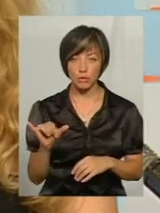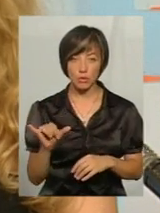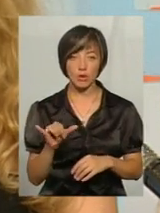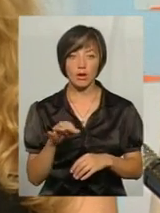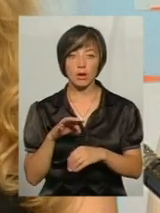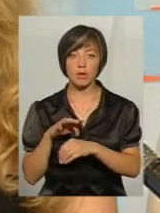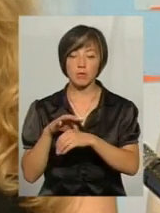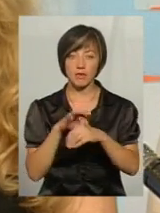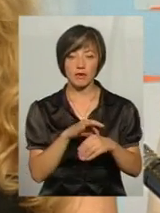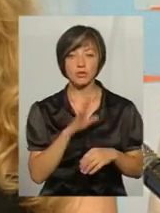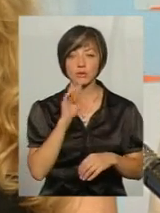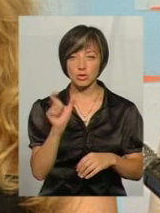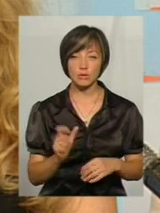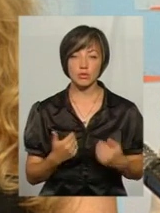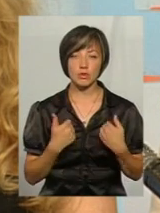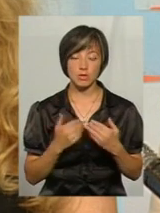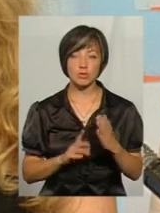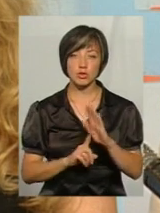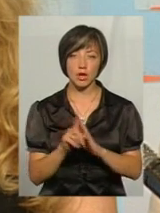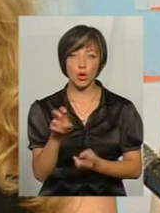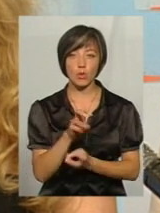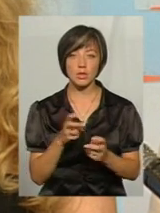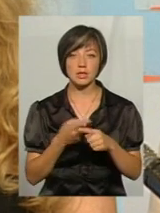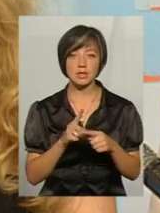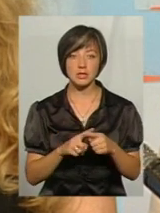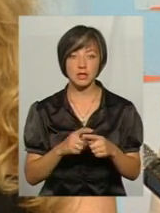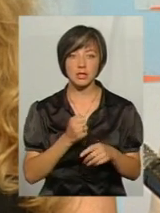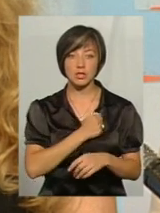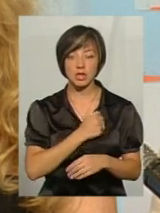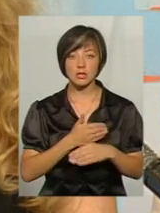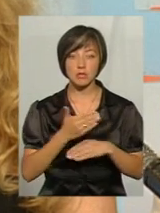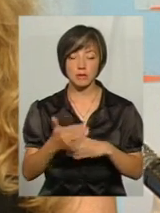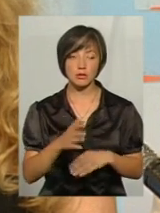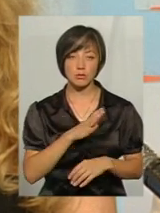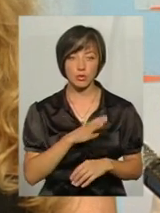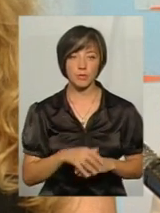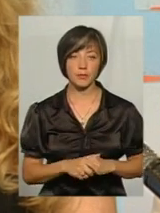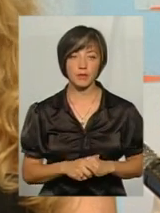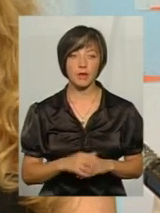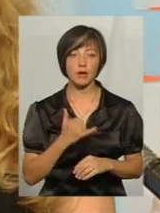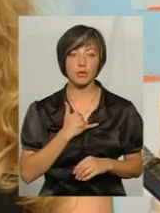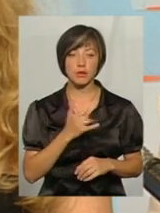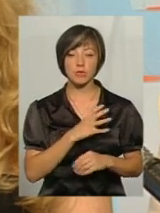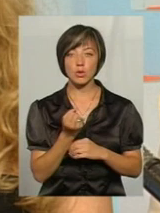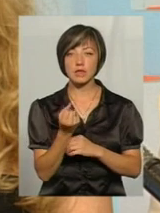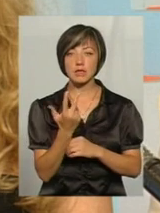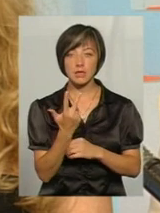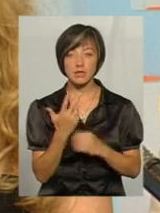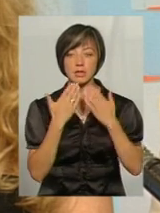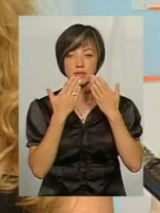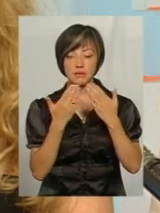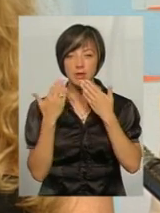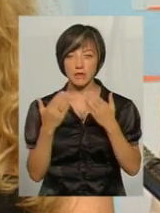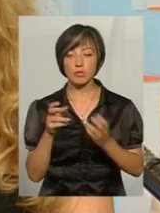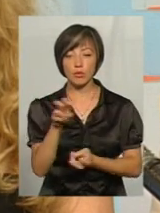цю жінку до нас, і ми вже тоді розпочали її розшук. Але це вже було, на жаль, запізно. В нас було 13 звернень по розшуку людей,